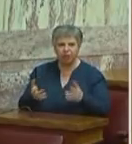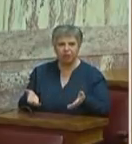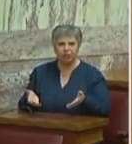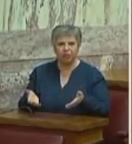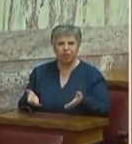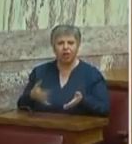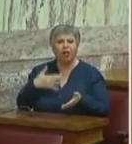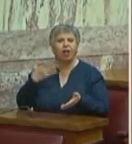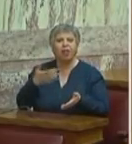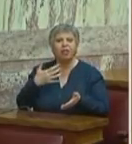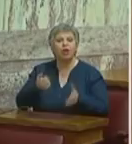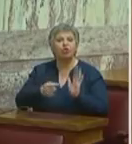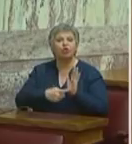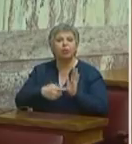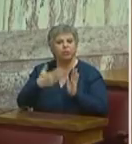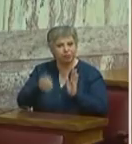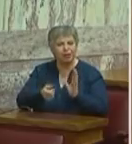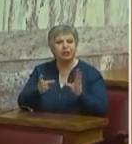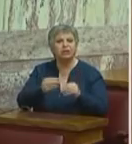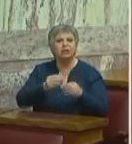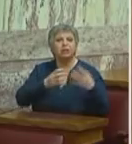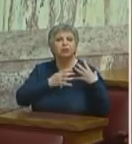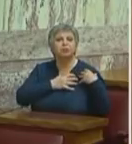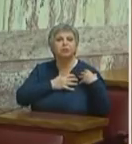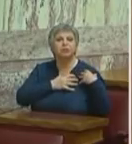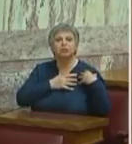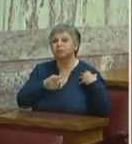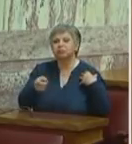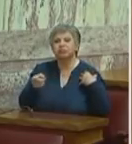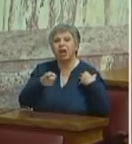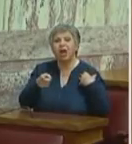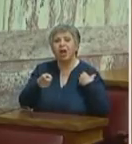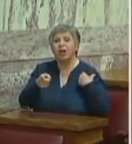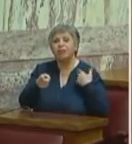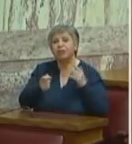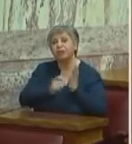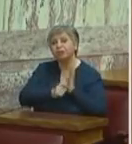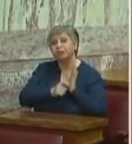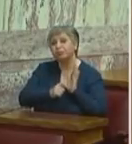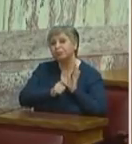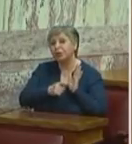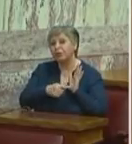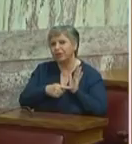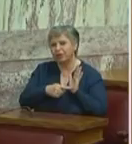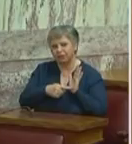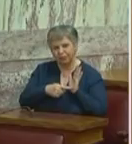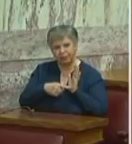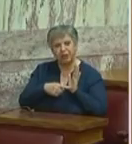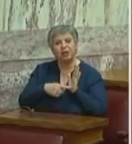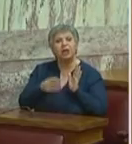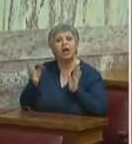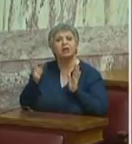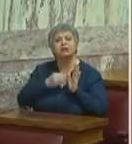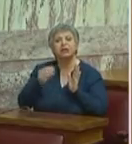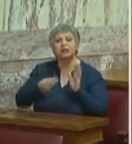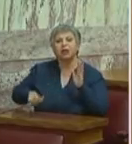ευθύνης υπουργών. Δικό τους και το παραδικαστικό σύστημα. Δική τους και η διαπλοκή με τα μέσα μαζικής